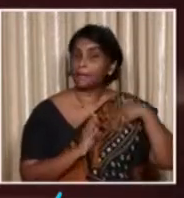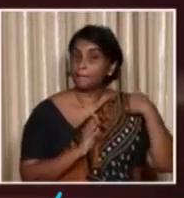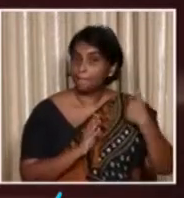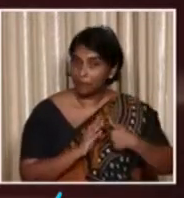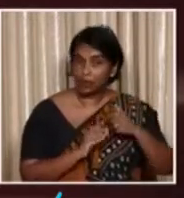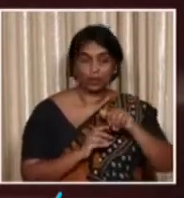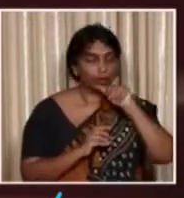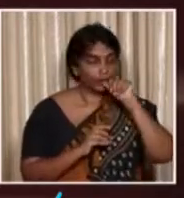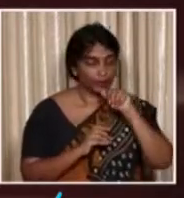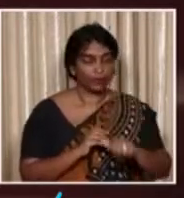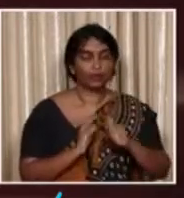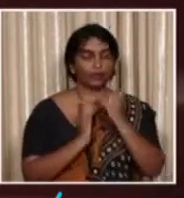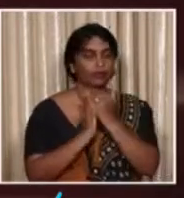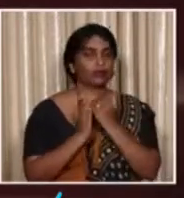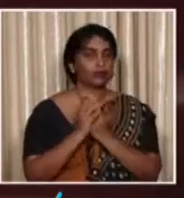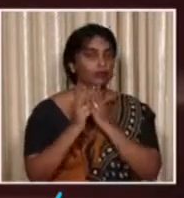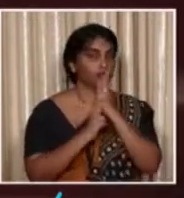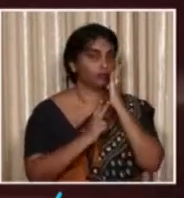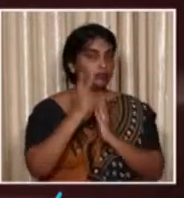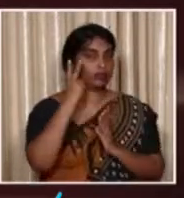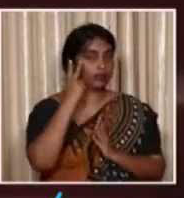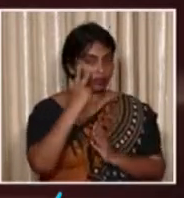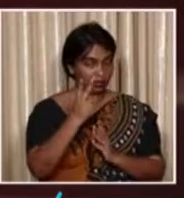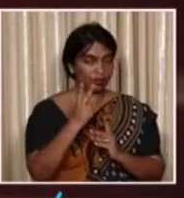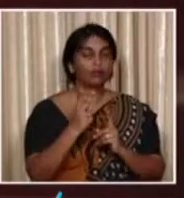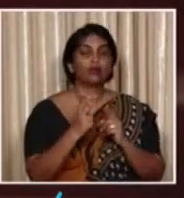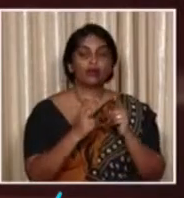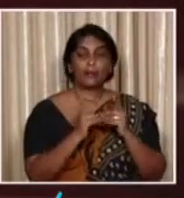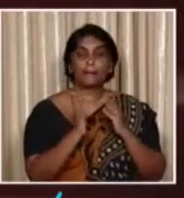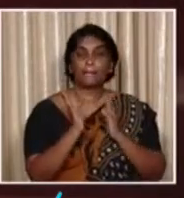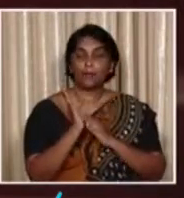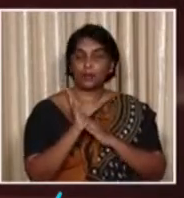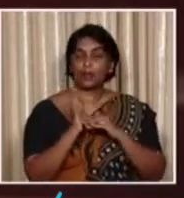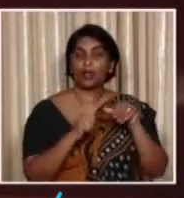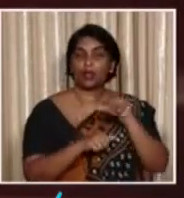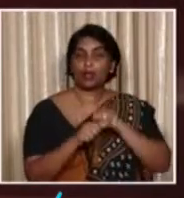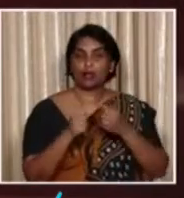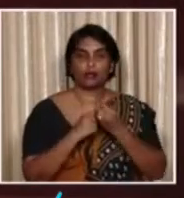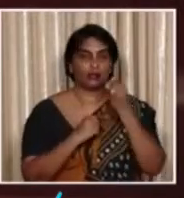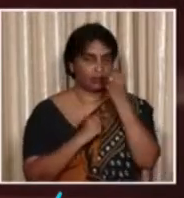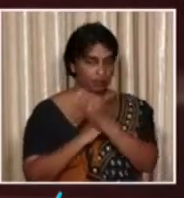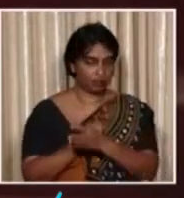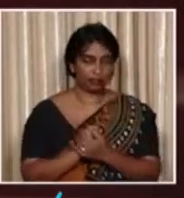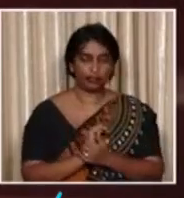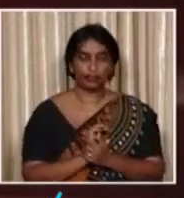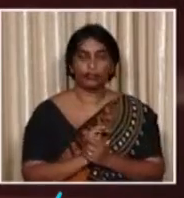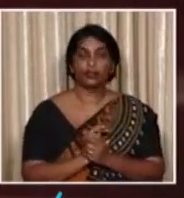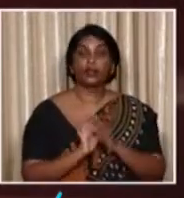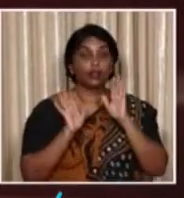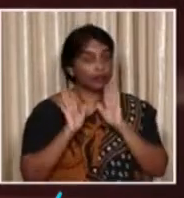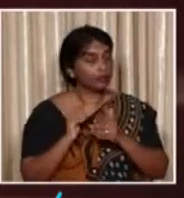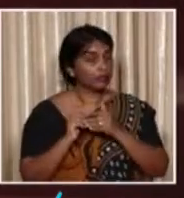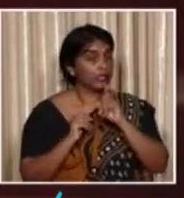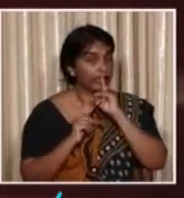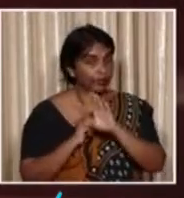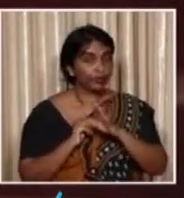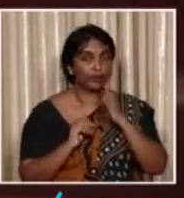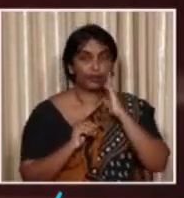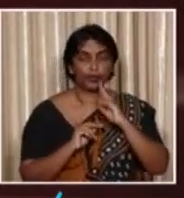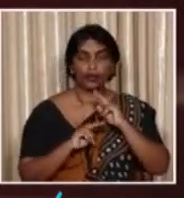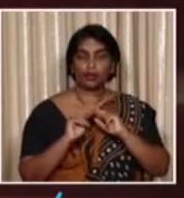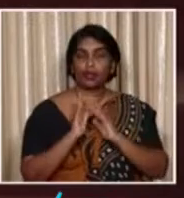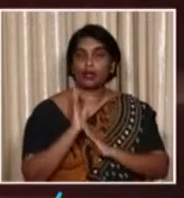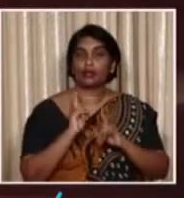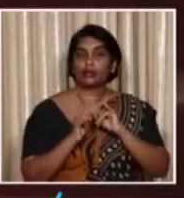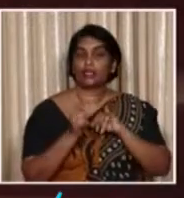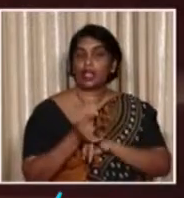නීතිපතිතුමාද පැහැදිලි ලෙසම කොන්දේසි දෙක ඇතුළත් නියෝගය මීපා ආයතනය වෙත ලබා දී තිබුණි. එසේ තිබියදී විදේශ කටයුතු